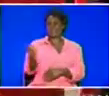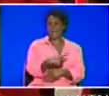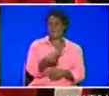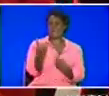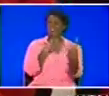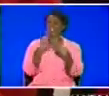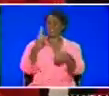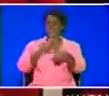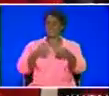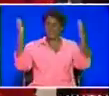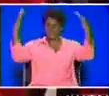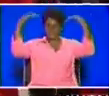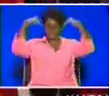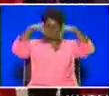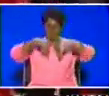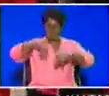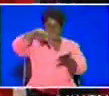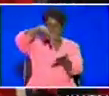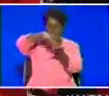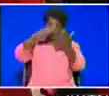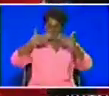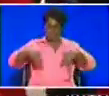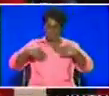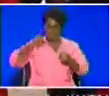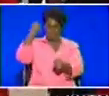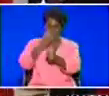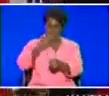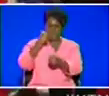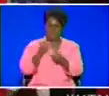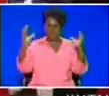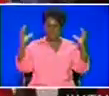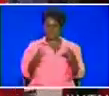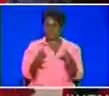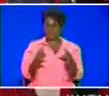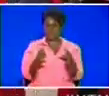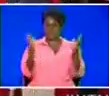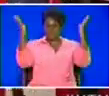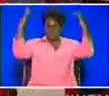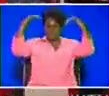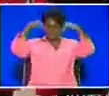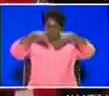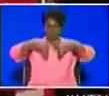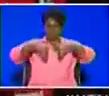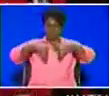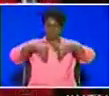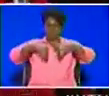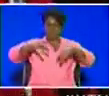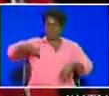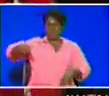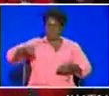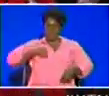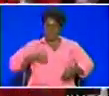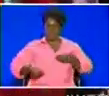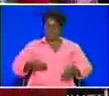Akizungumza kwenye kongamano la wagombezi na viongozi wa chama hicho na chama cha Jubilee, kongamano lililoandaliwa mjini Funyula, kaunti ya